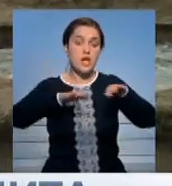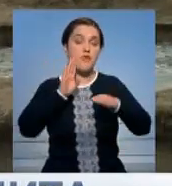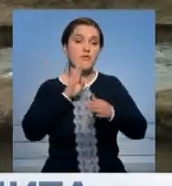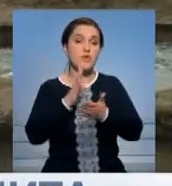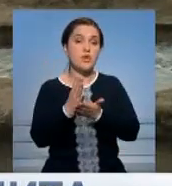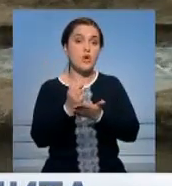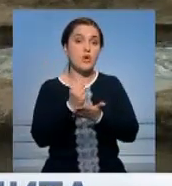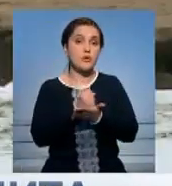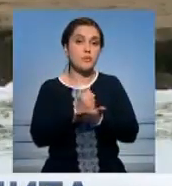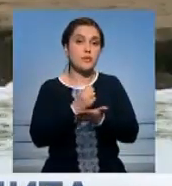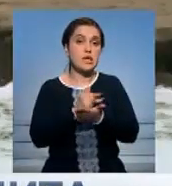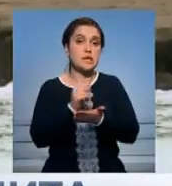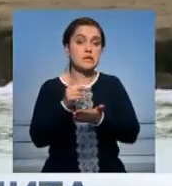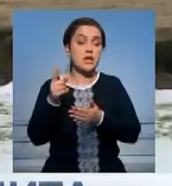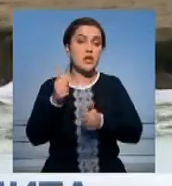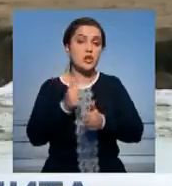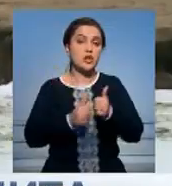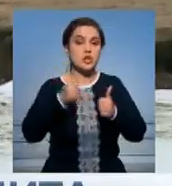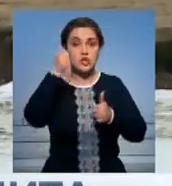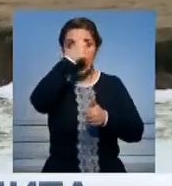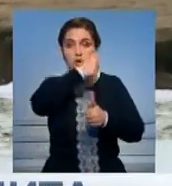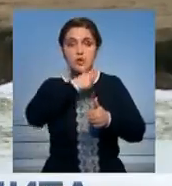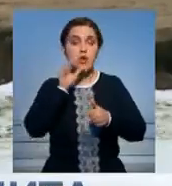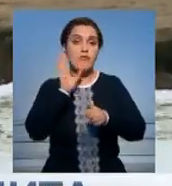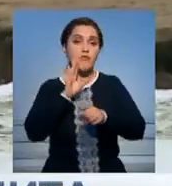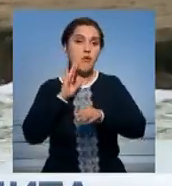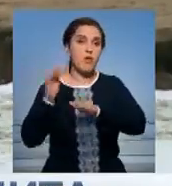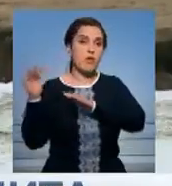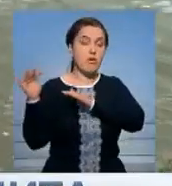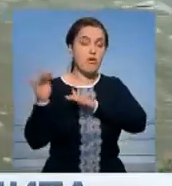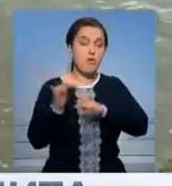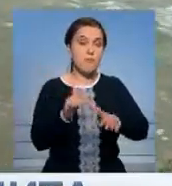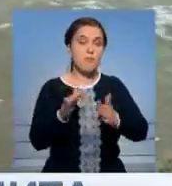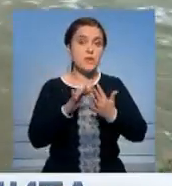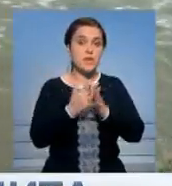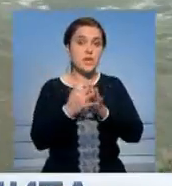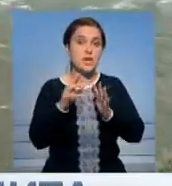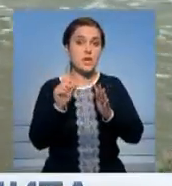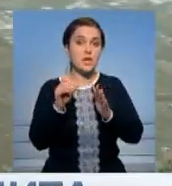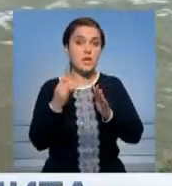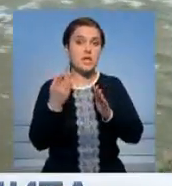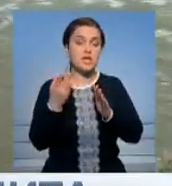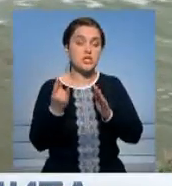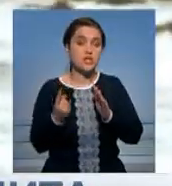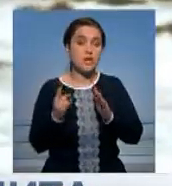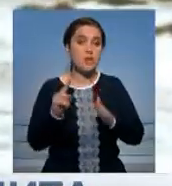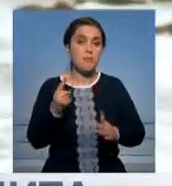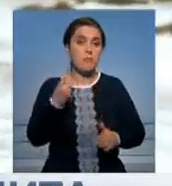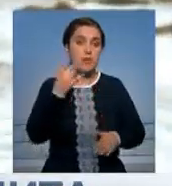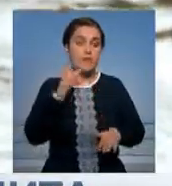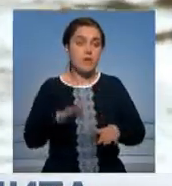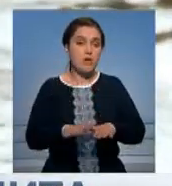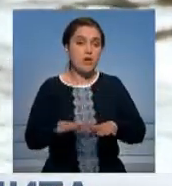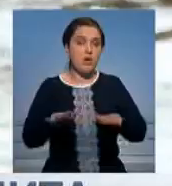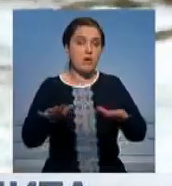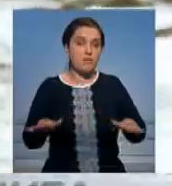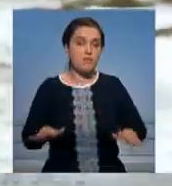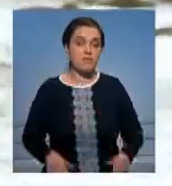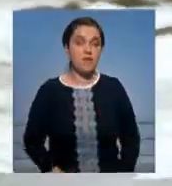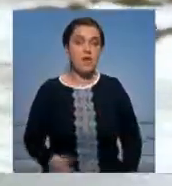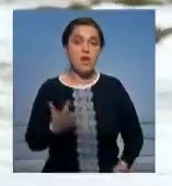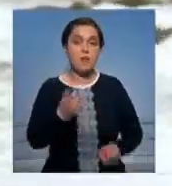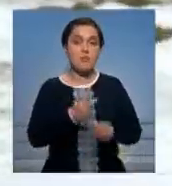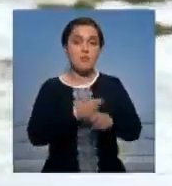водохранилище. Именно оттуда ежегодно приходит большая вода. Село Караши принимает удар стихии первым. В 500 метрах